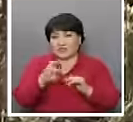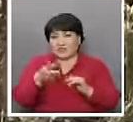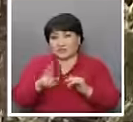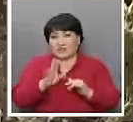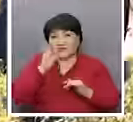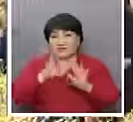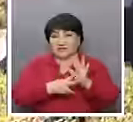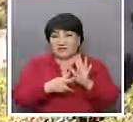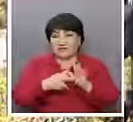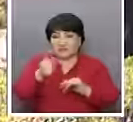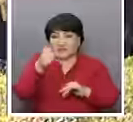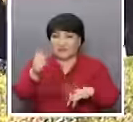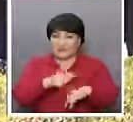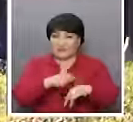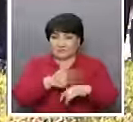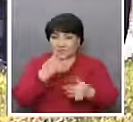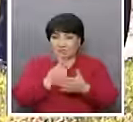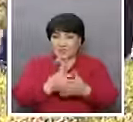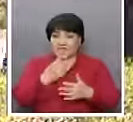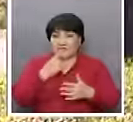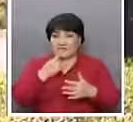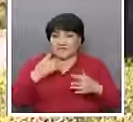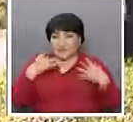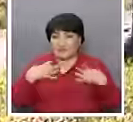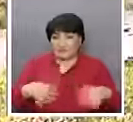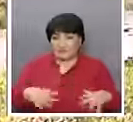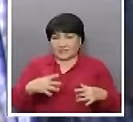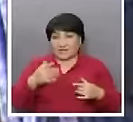Ол қызыл түсті футболка мен көк джинсы екен.